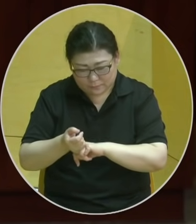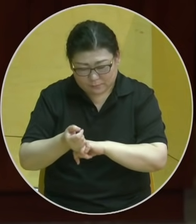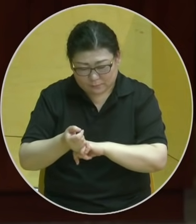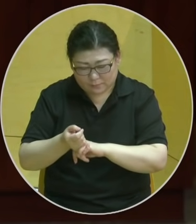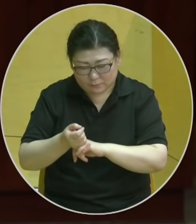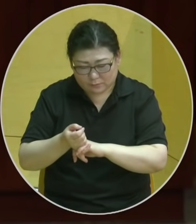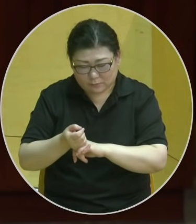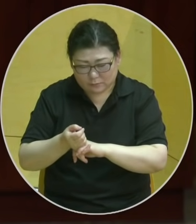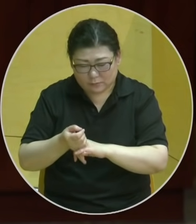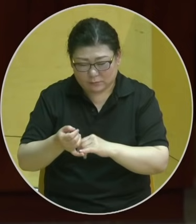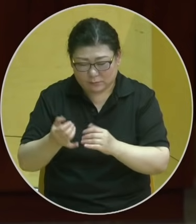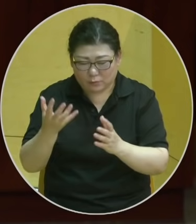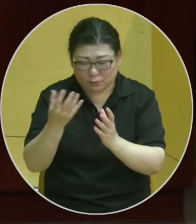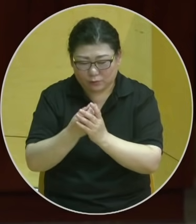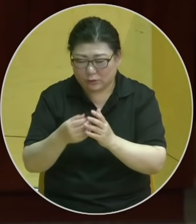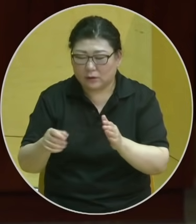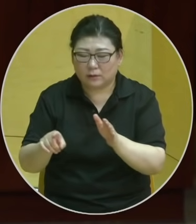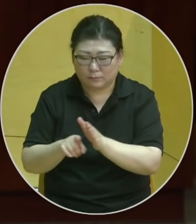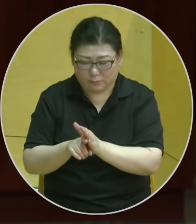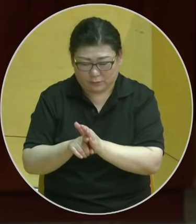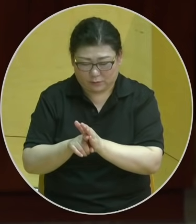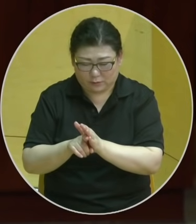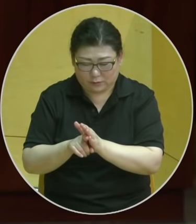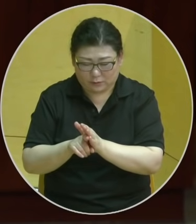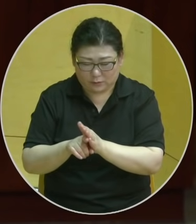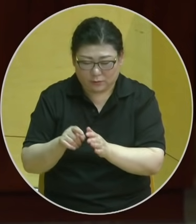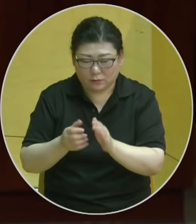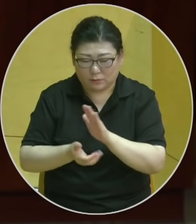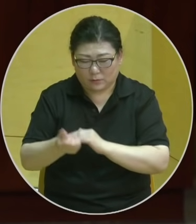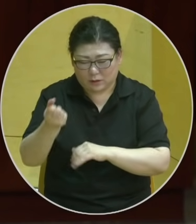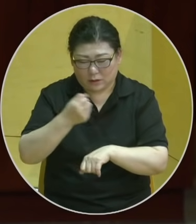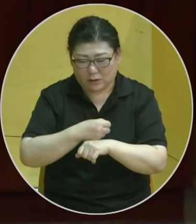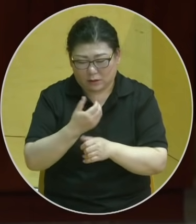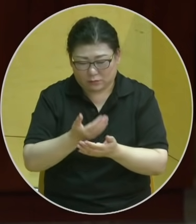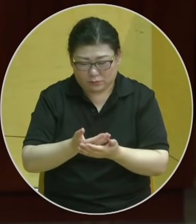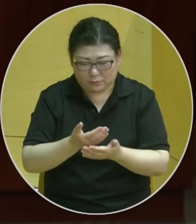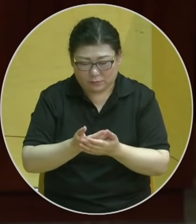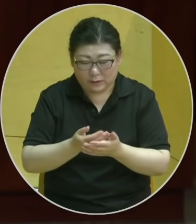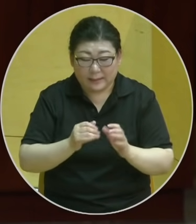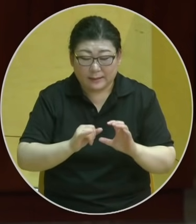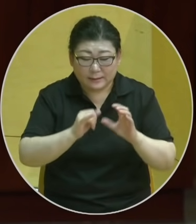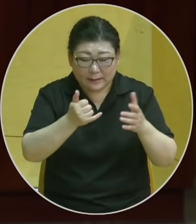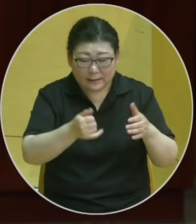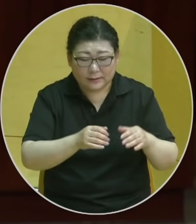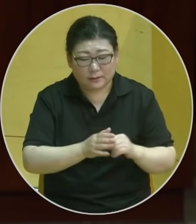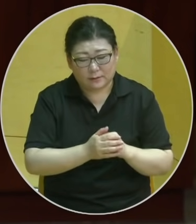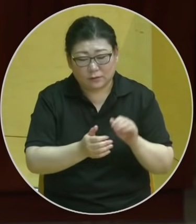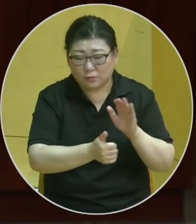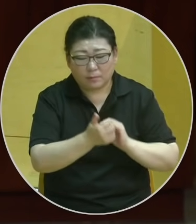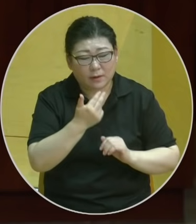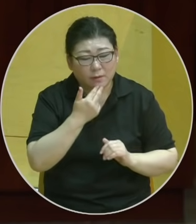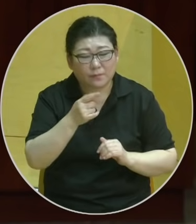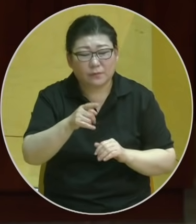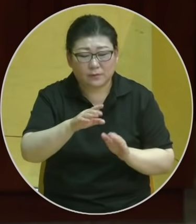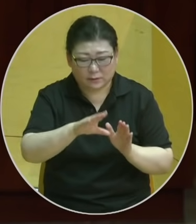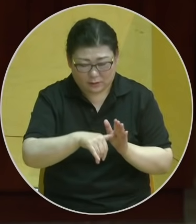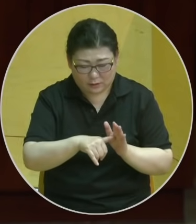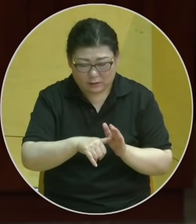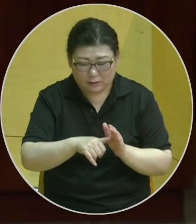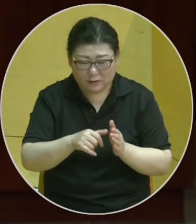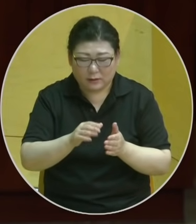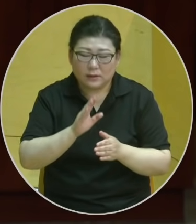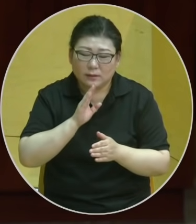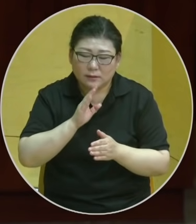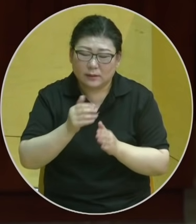목자가 되시는 주님, 소망을 잃어버린 오늘의 세상 속에서 우리의 참 소망 되시는 주님의 말씀만을 따라